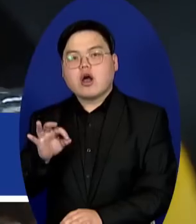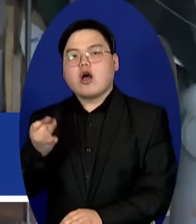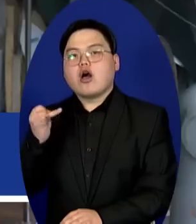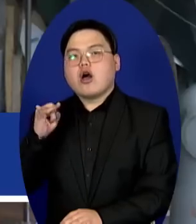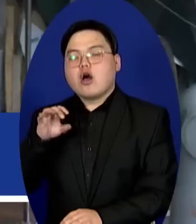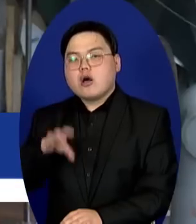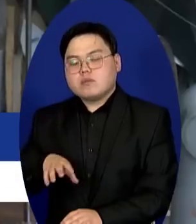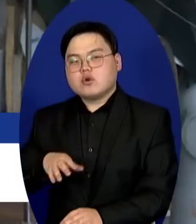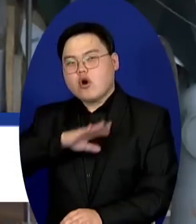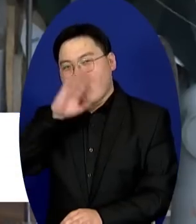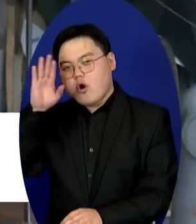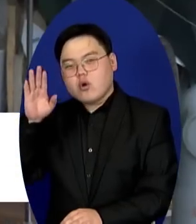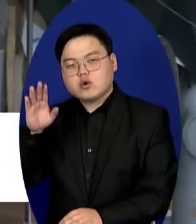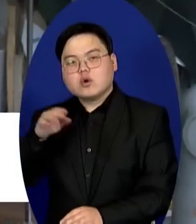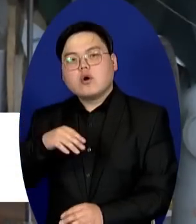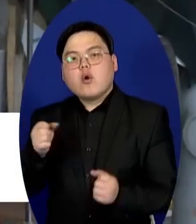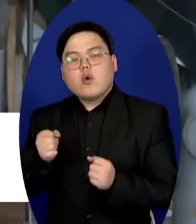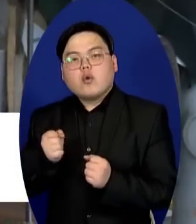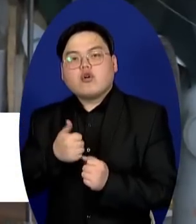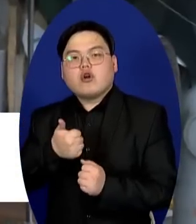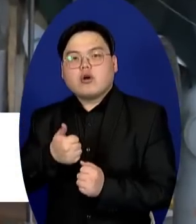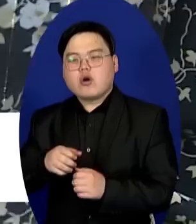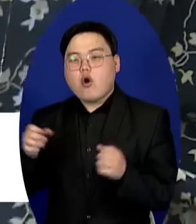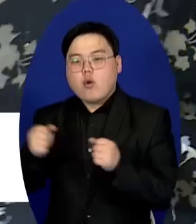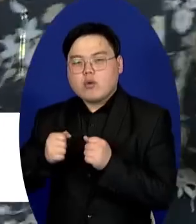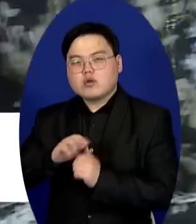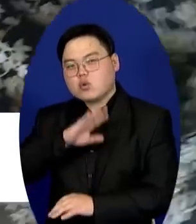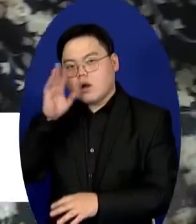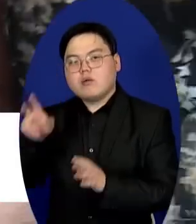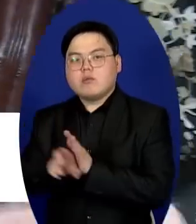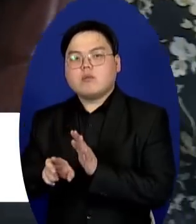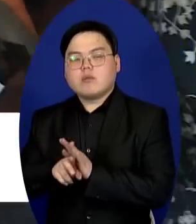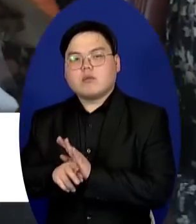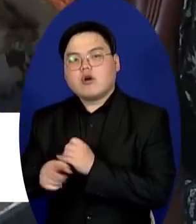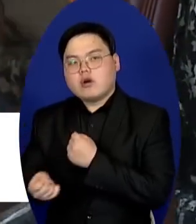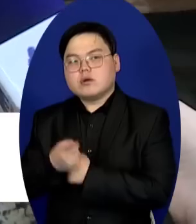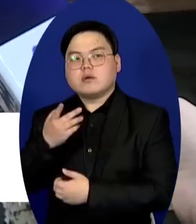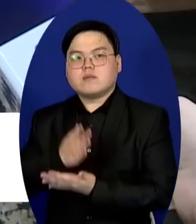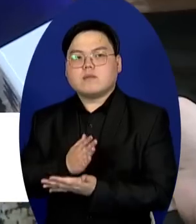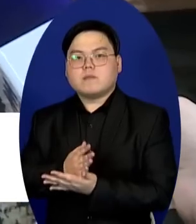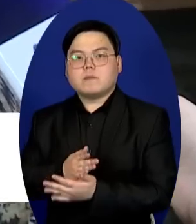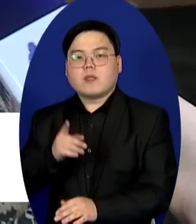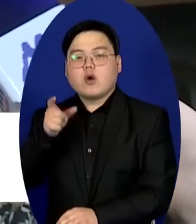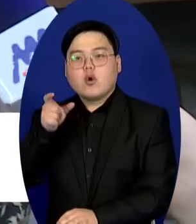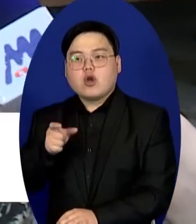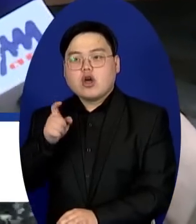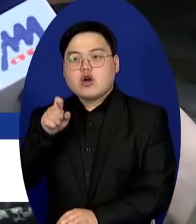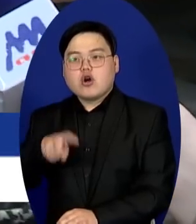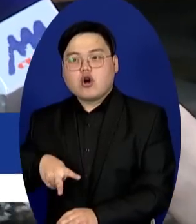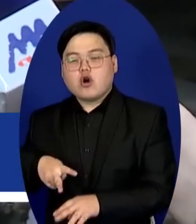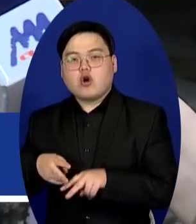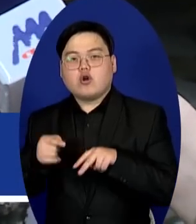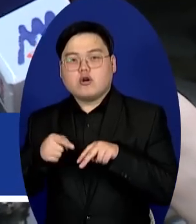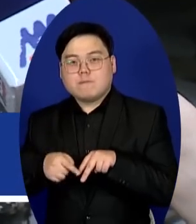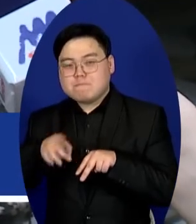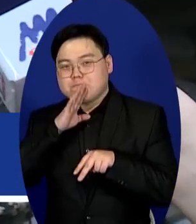зайн өвөлд дулаан зунд сэрүүн байлгах шинжлэх ухааны үндэслэлтэй гэж үздэг. Хүний хөлж эндээ торлохгүй